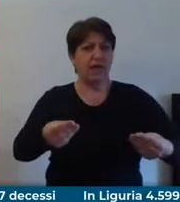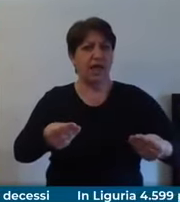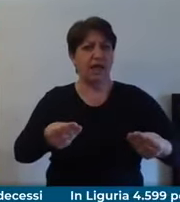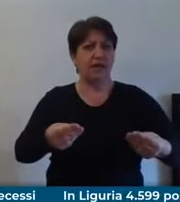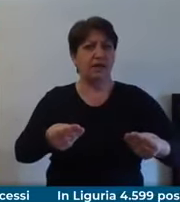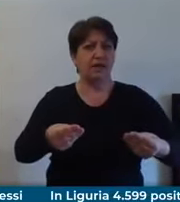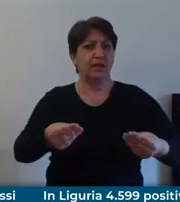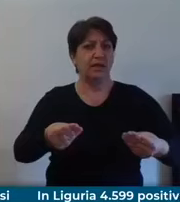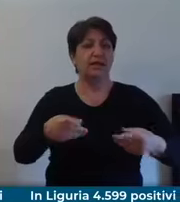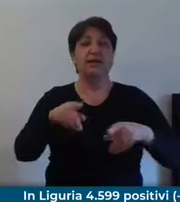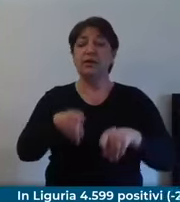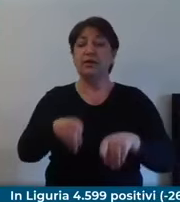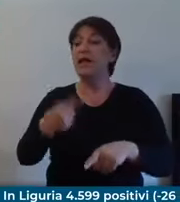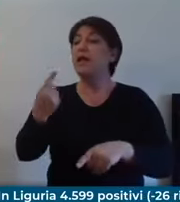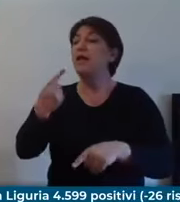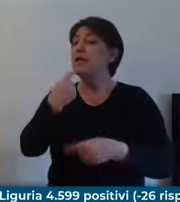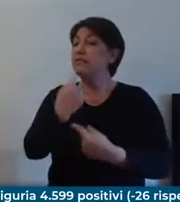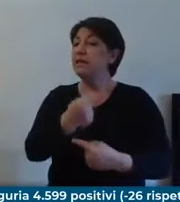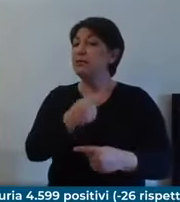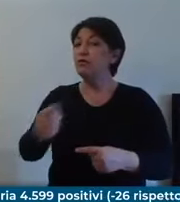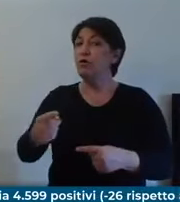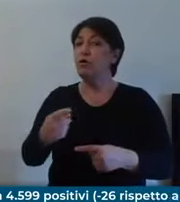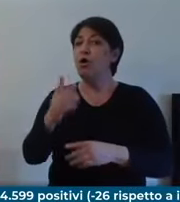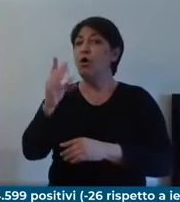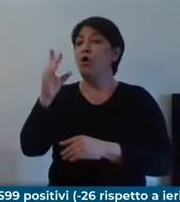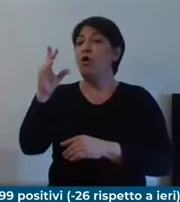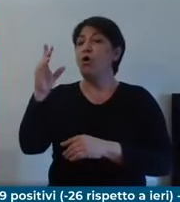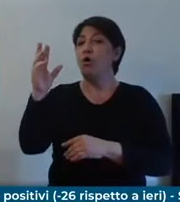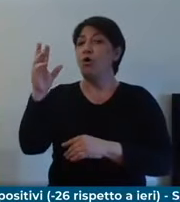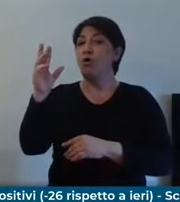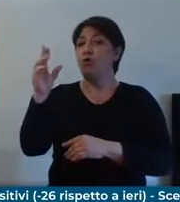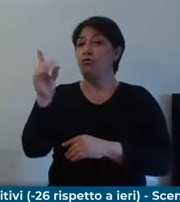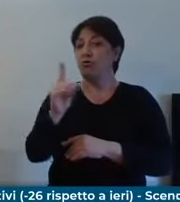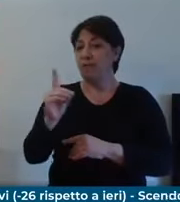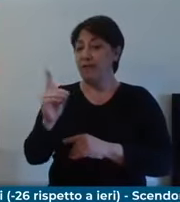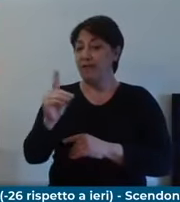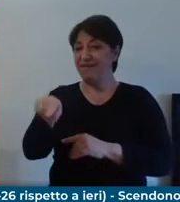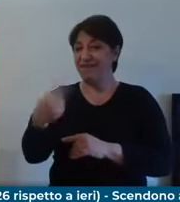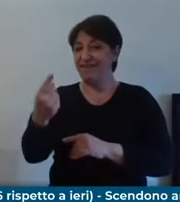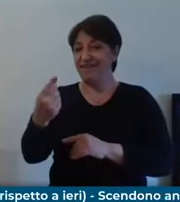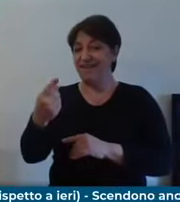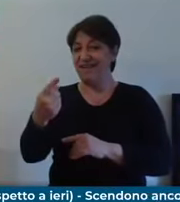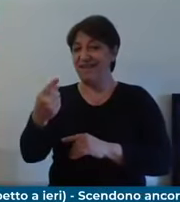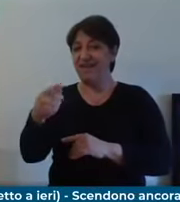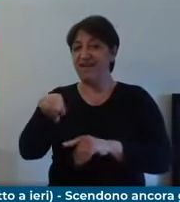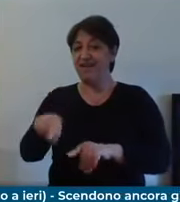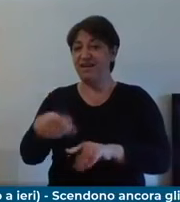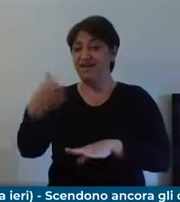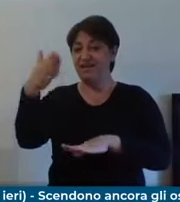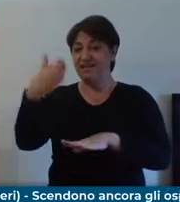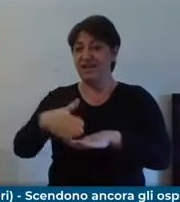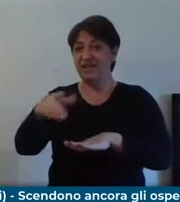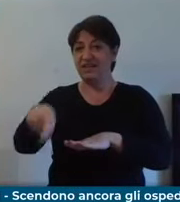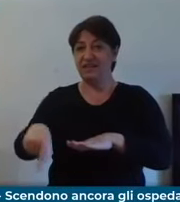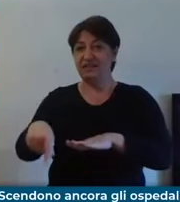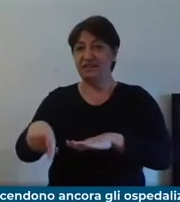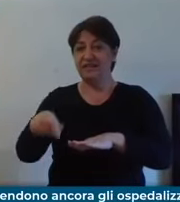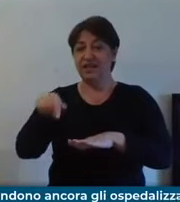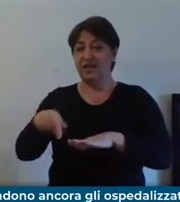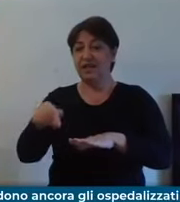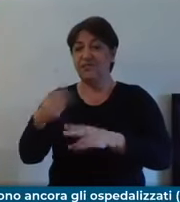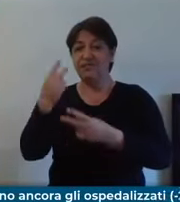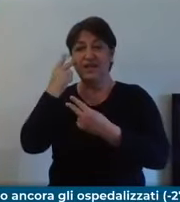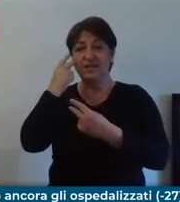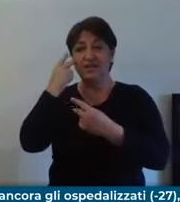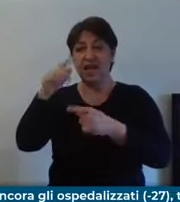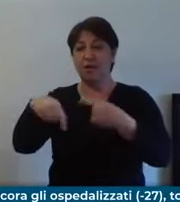Vuol dire che sì e no. Vuol dire che dobbiamo ancora vedere, sapete che adesso c'è il Presidente del Consiglio che parla con il Presidente delle Regioni, vedremo durante